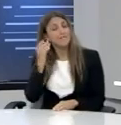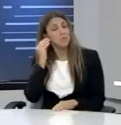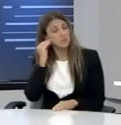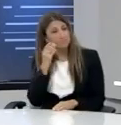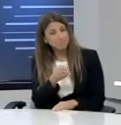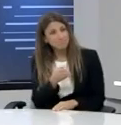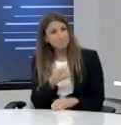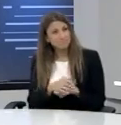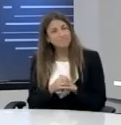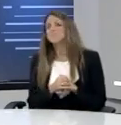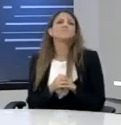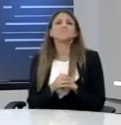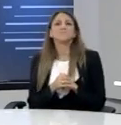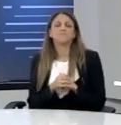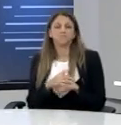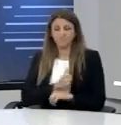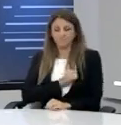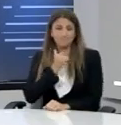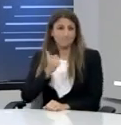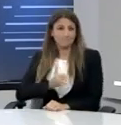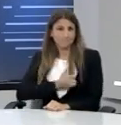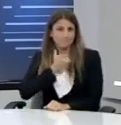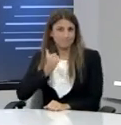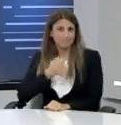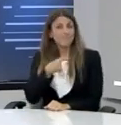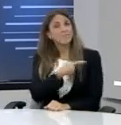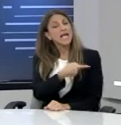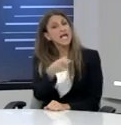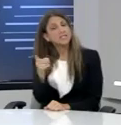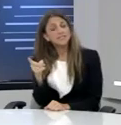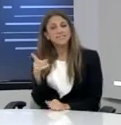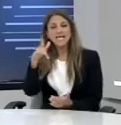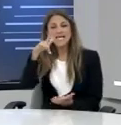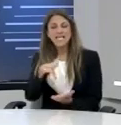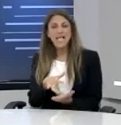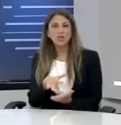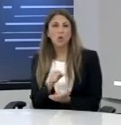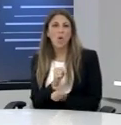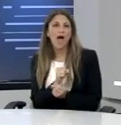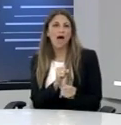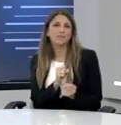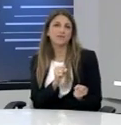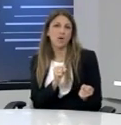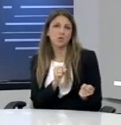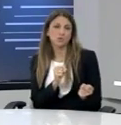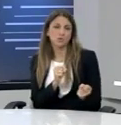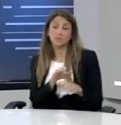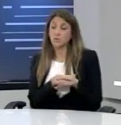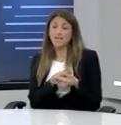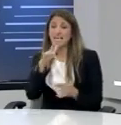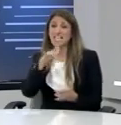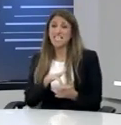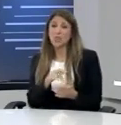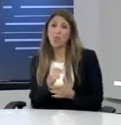Σας άκουσα επίσης να επέρεστε ότι είστε ένας κεντροαριστερός ηγέτης, μιας κεντροδεξιός, με